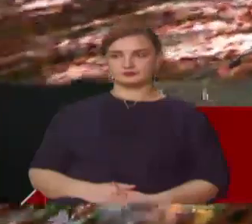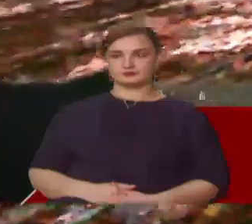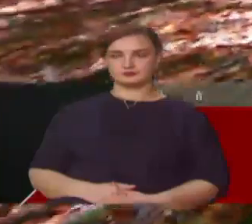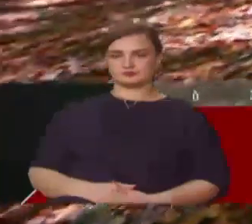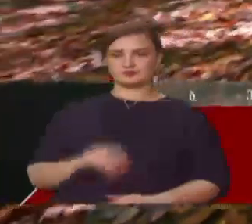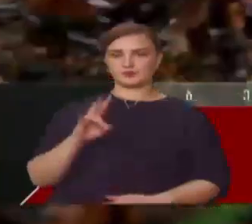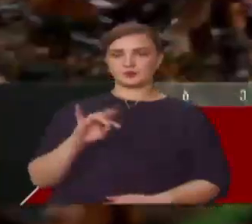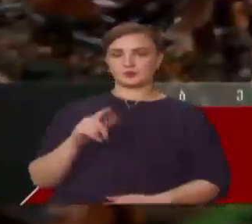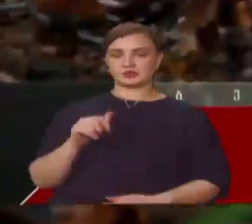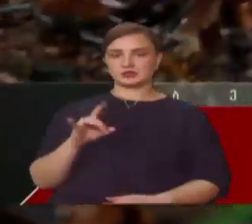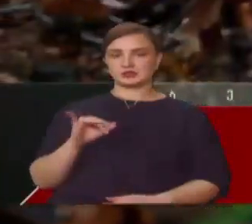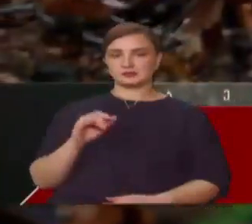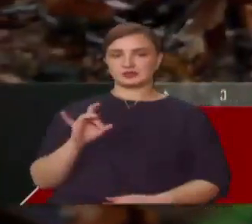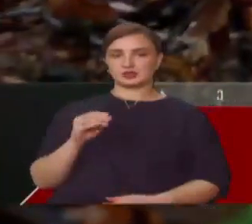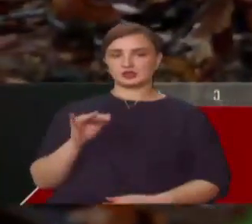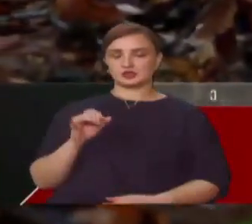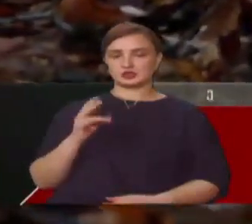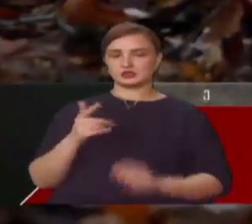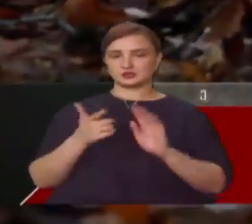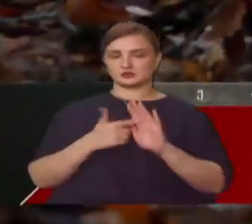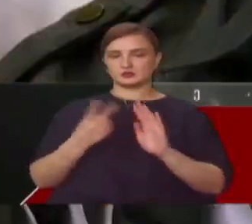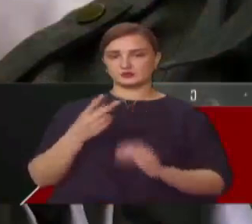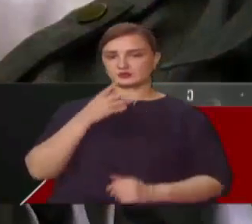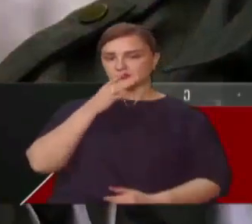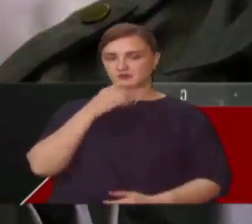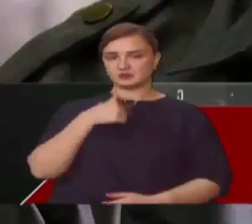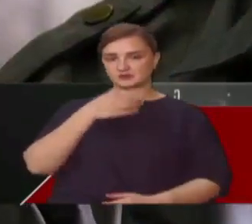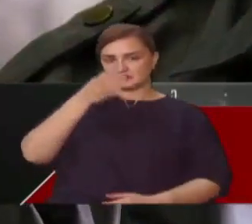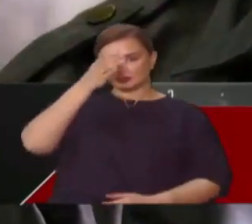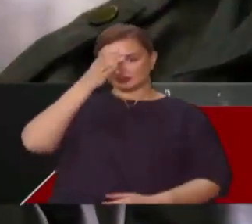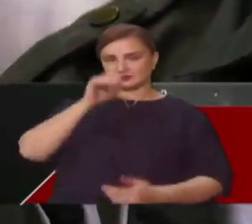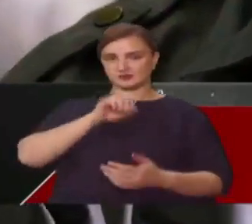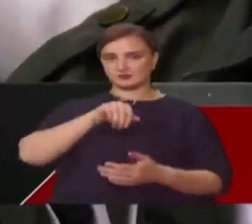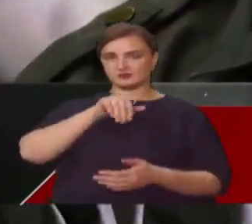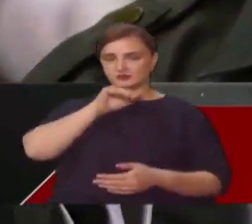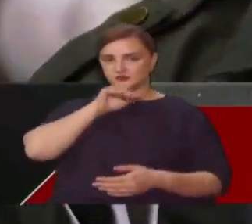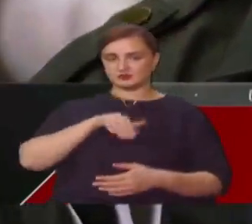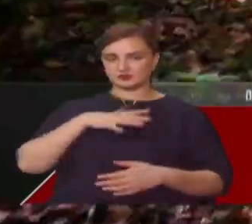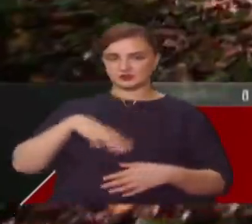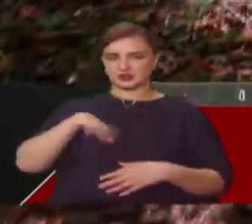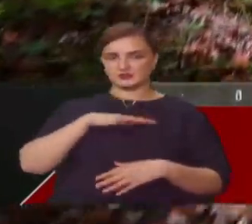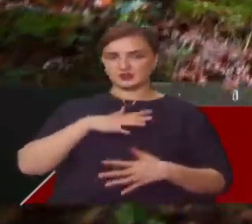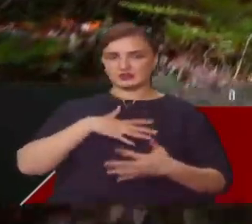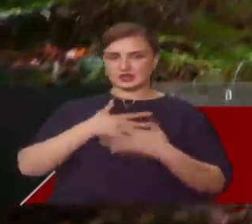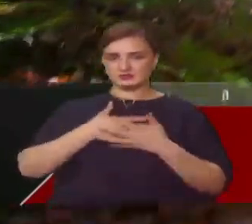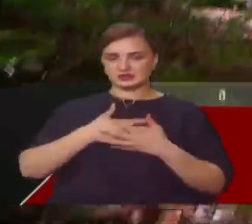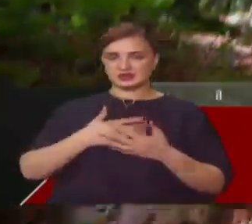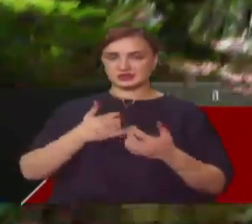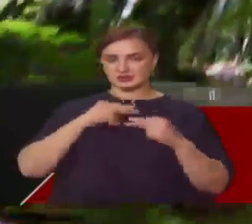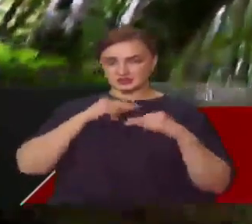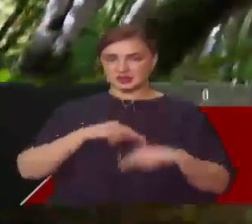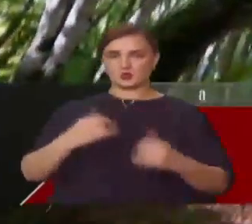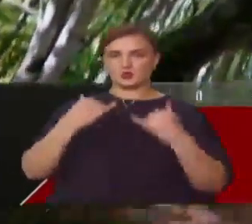Zari Berejiani, 72 წლის, მეცნიერებათა დოქტორი, საქართველოს დამსახურებული მეტყევე.